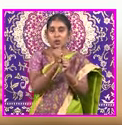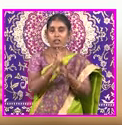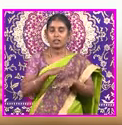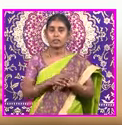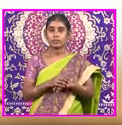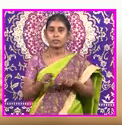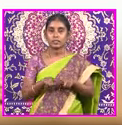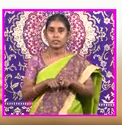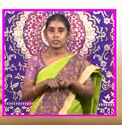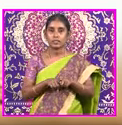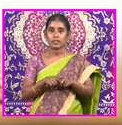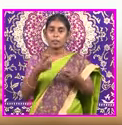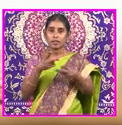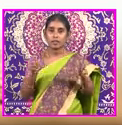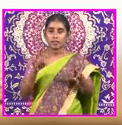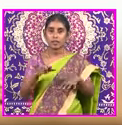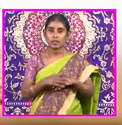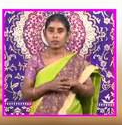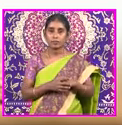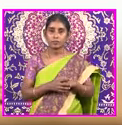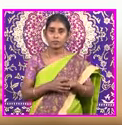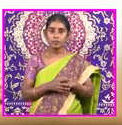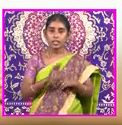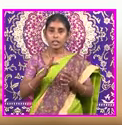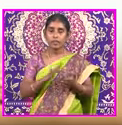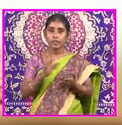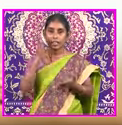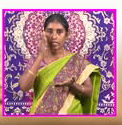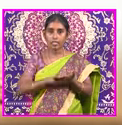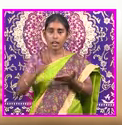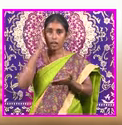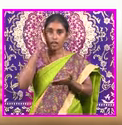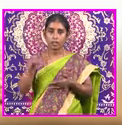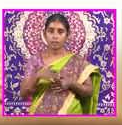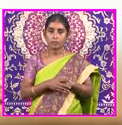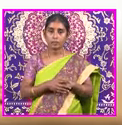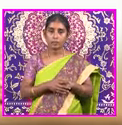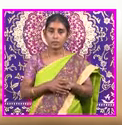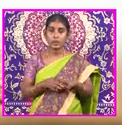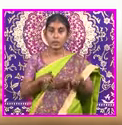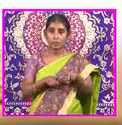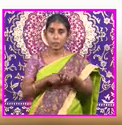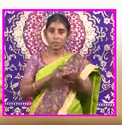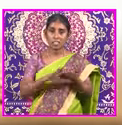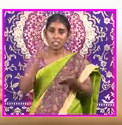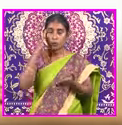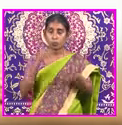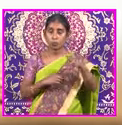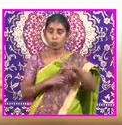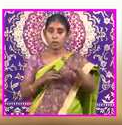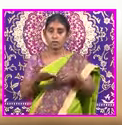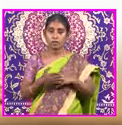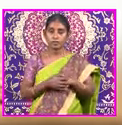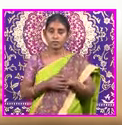மலைப்பகுதியில் இருக்கிற ஒரு இருப்பிடமாக இருக்கட்டும், இல்லது ஒரு நிலப்பகுதியில் இருக்கிற இருப்பிடமாகட்டும், இல்லது கடல் பகுதியை ஒட்டி உள்ள இருப்பிடமாகட்டும், இந்த மூணு